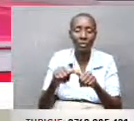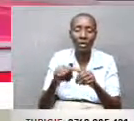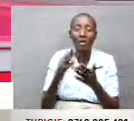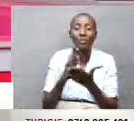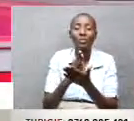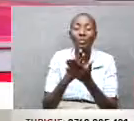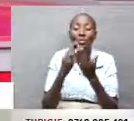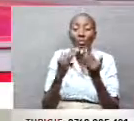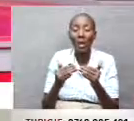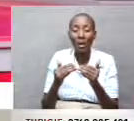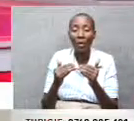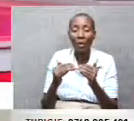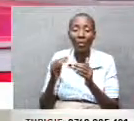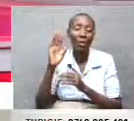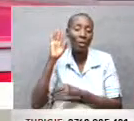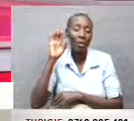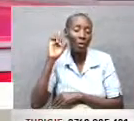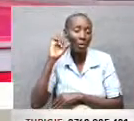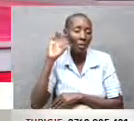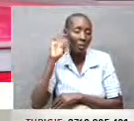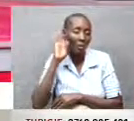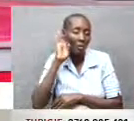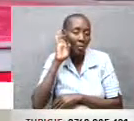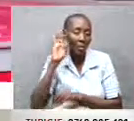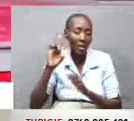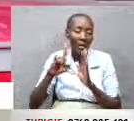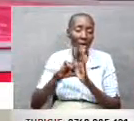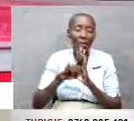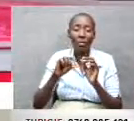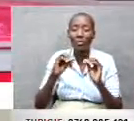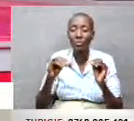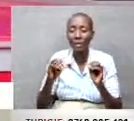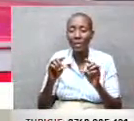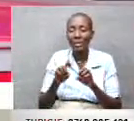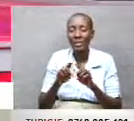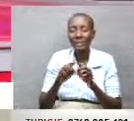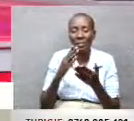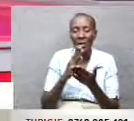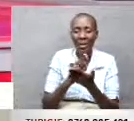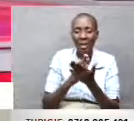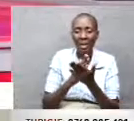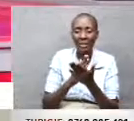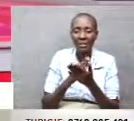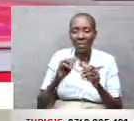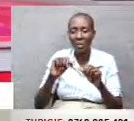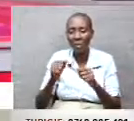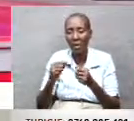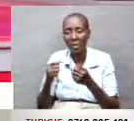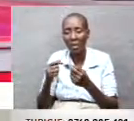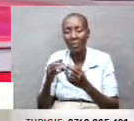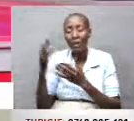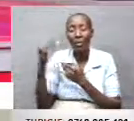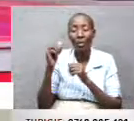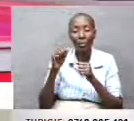ni kukiuka haki za Wakenya. Naam, bila shaka ni kukiuka haki za Wakenya, lakini tunatumai hilo litaweza kutatuliwa.